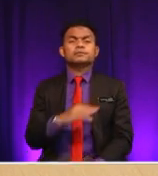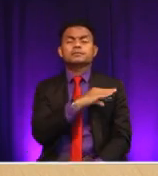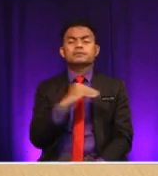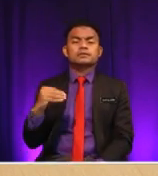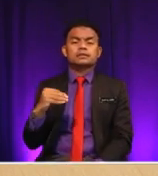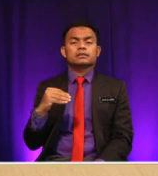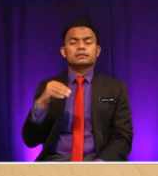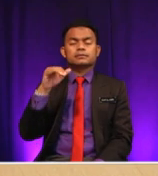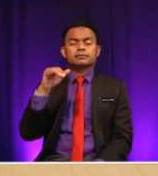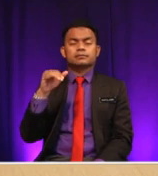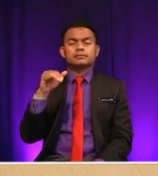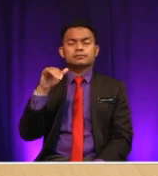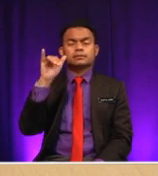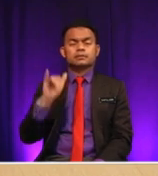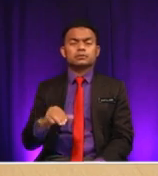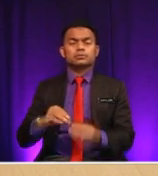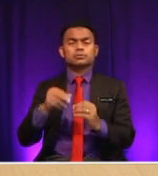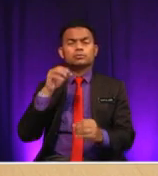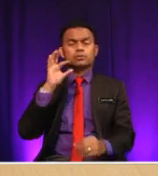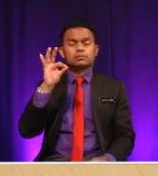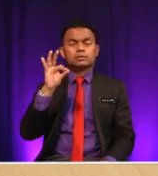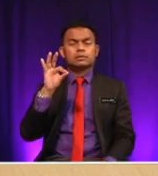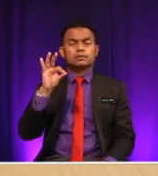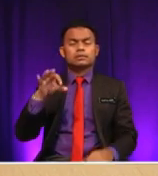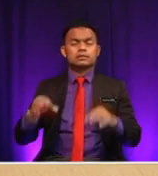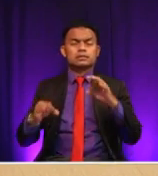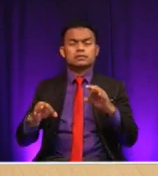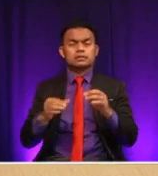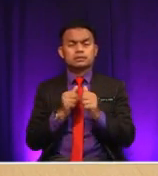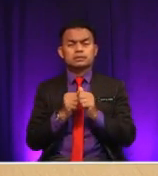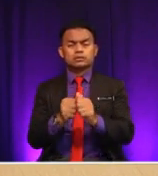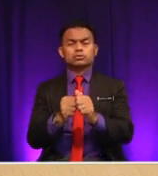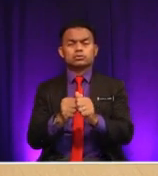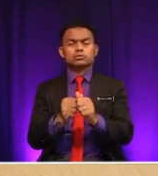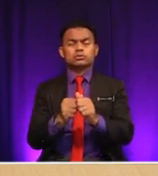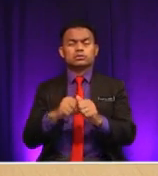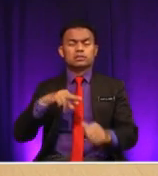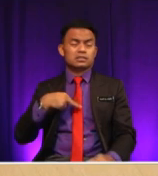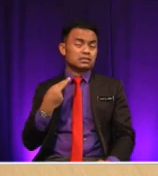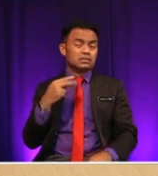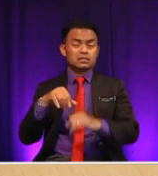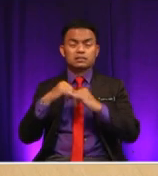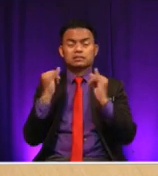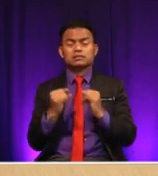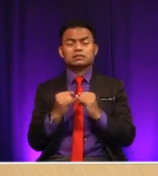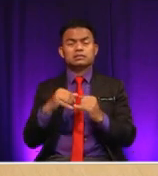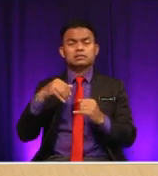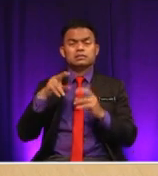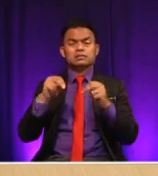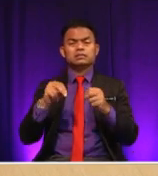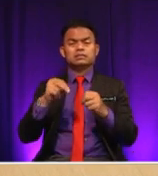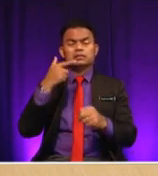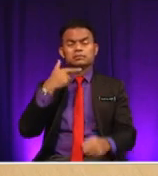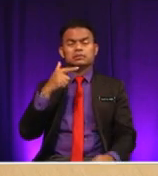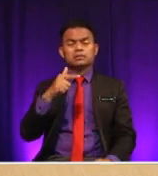yang ke-9 pada langkah yang ke-9 jika diturun kehendak hati kelak boleh menjadi mati di mana diceritakan di sini